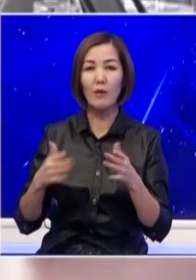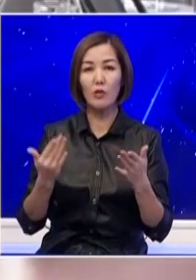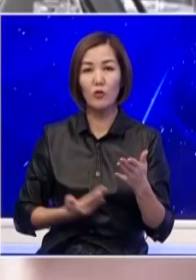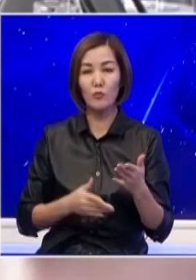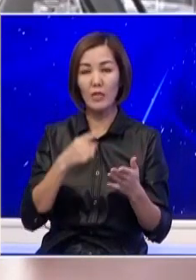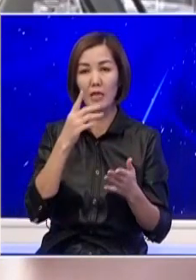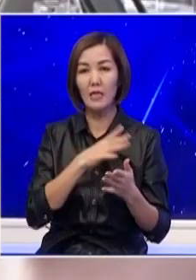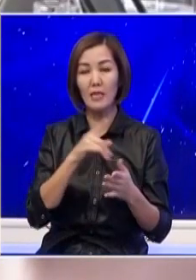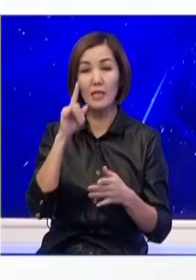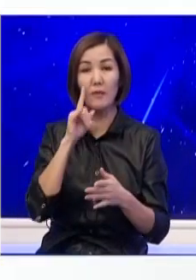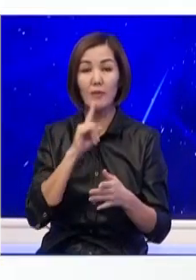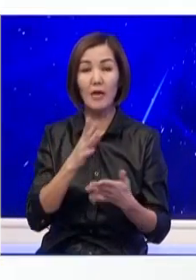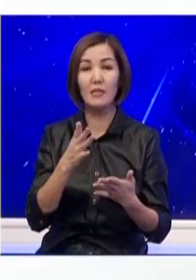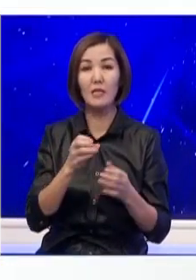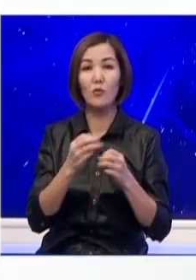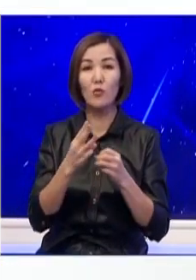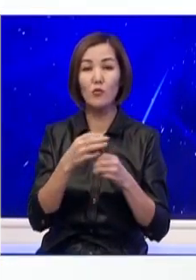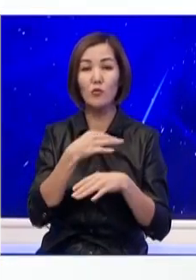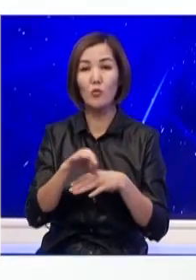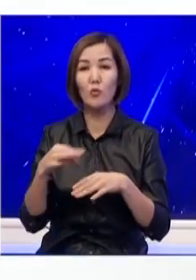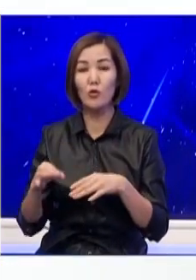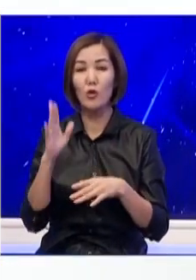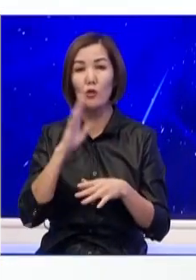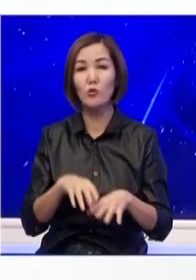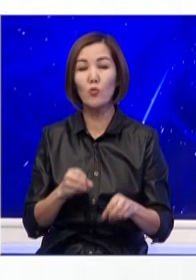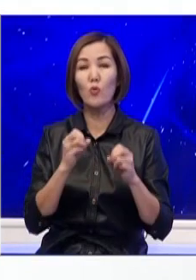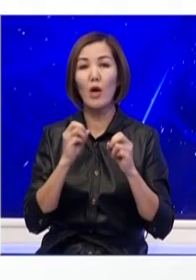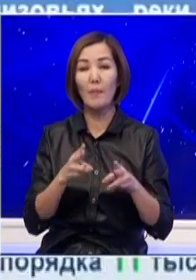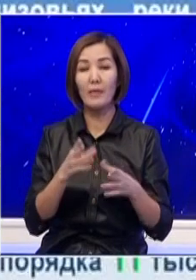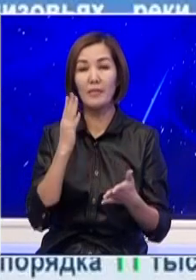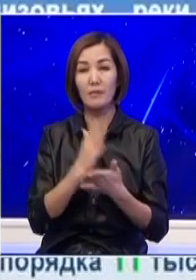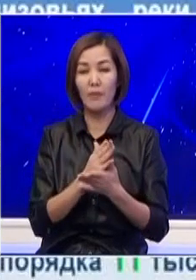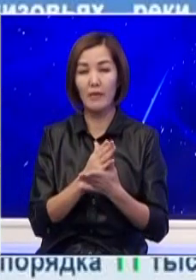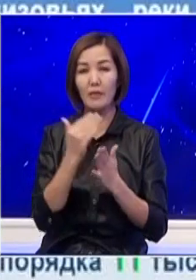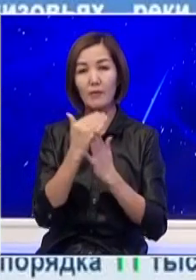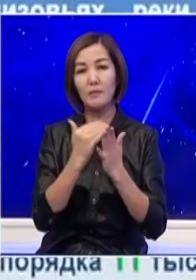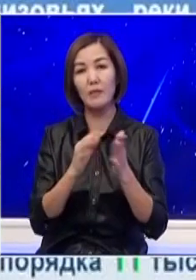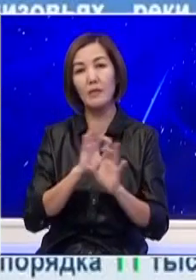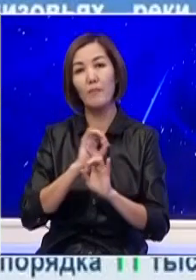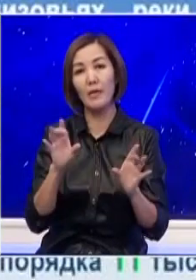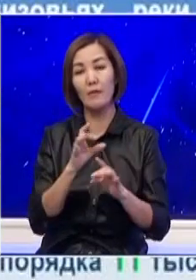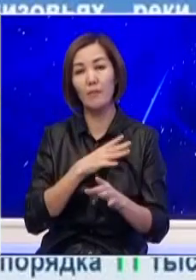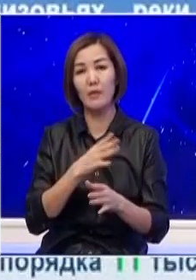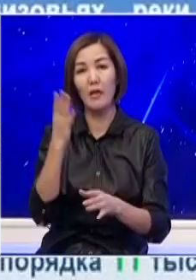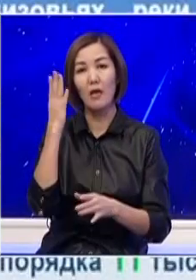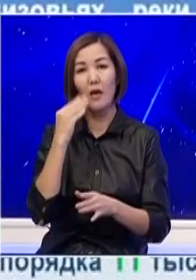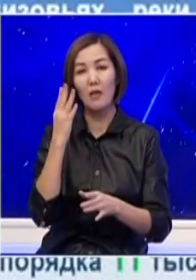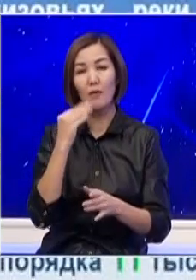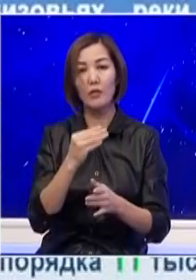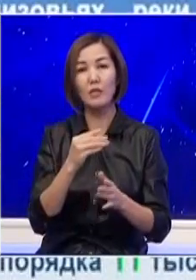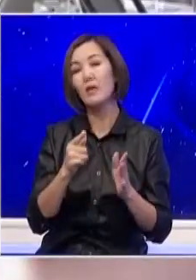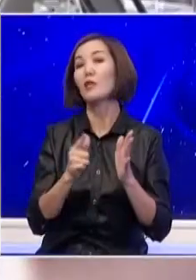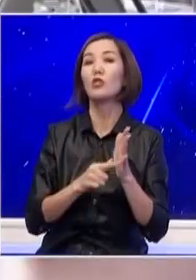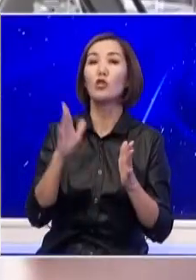Тіпті Қазақстанның 13 өңіріне су тасқыны қауіпі төніп тұр деп тізбектеді. Бұл тізімде Алматы және